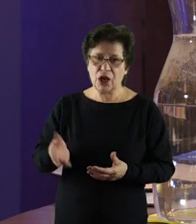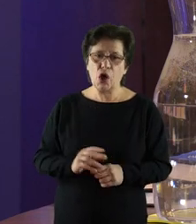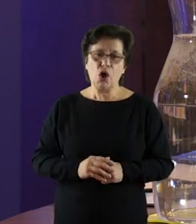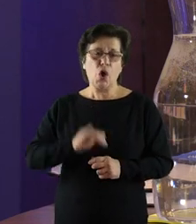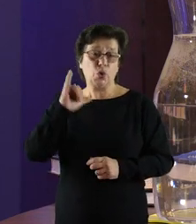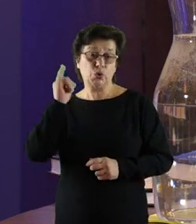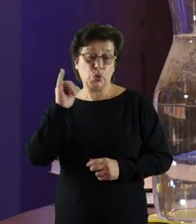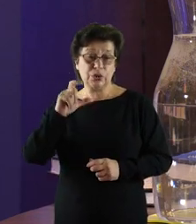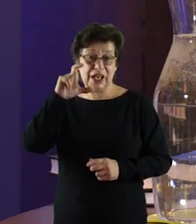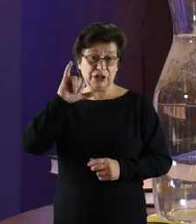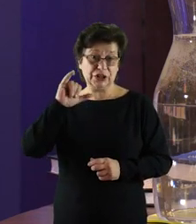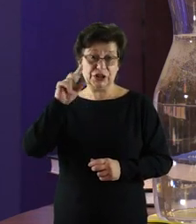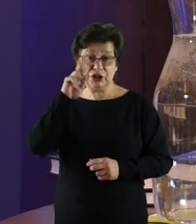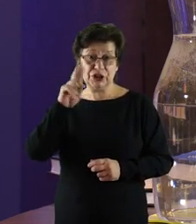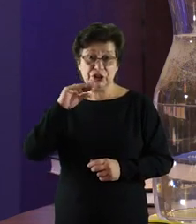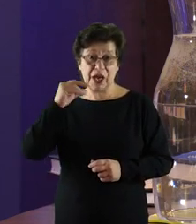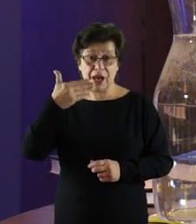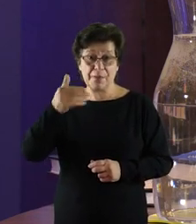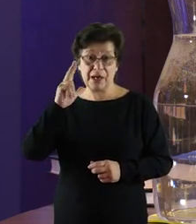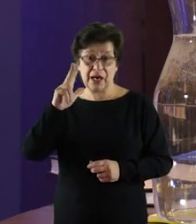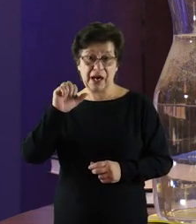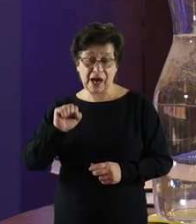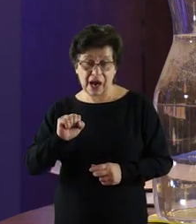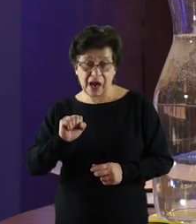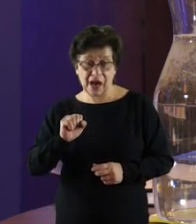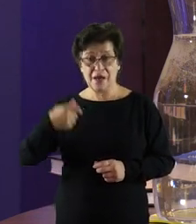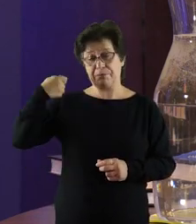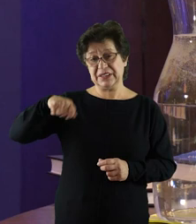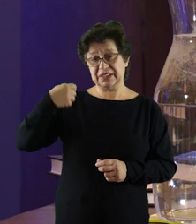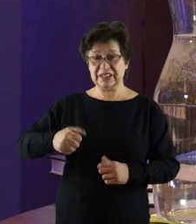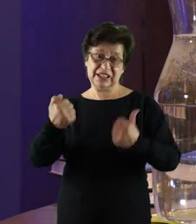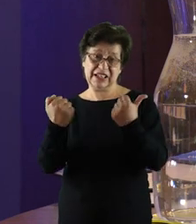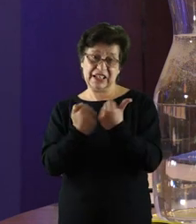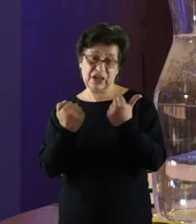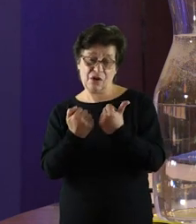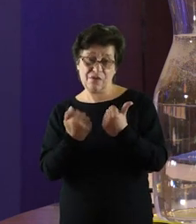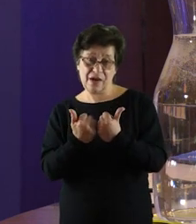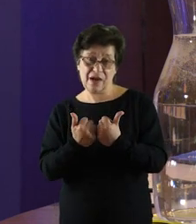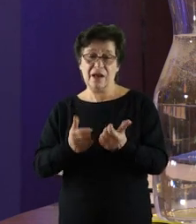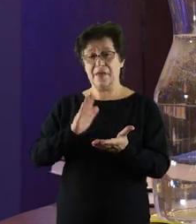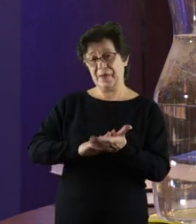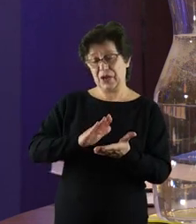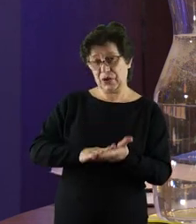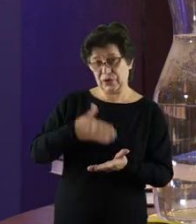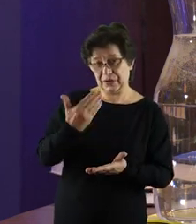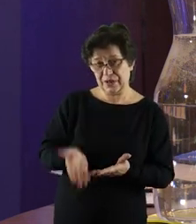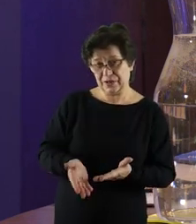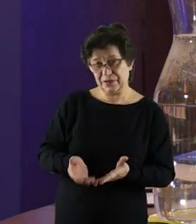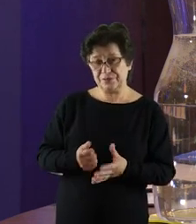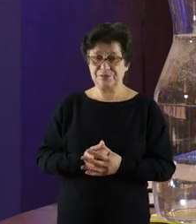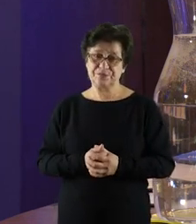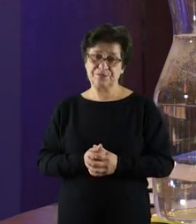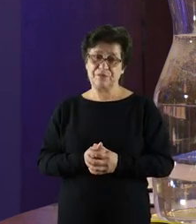Ciżemka, którą wręcza prezydent Krakowa i to jest dla Emilki i dla mnie ogromne